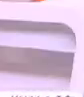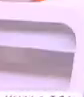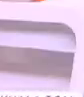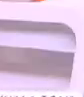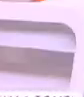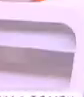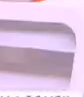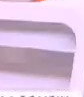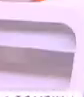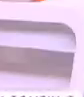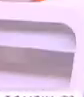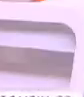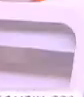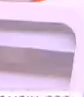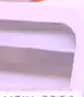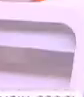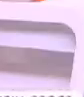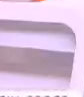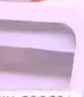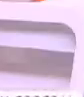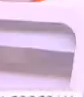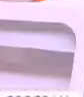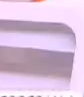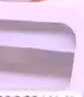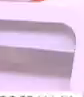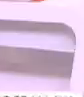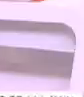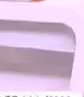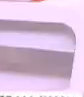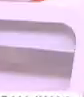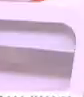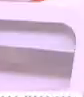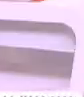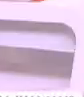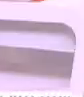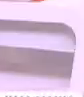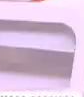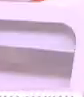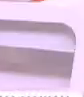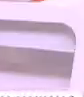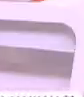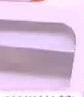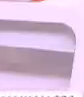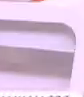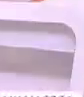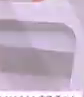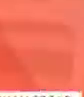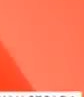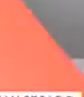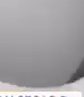PSV menjelang Julai tahun depan. Sebelum itu, kita lihat tajuk-tajuk utama.